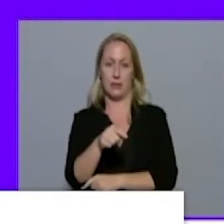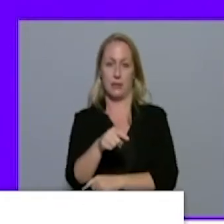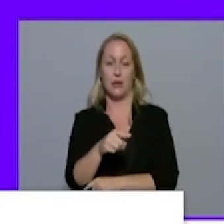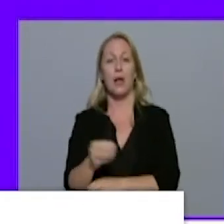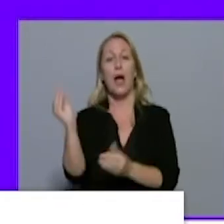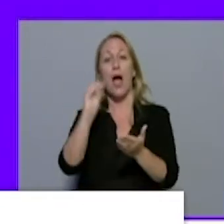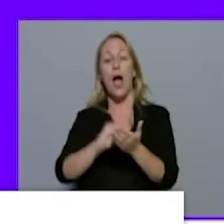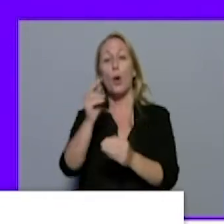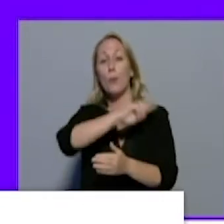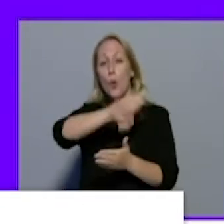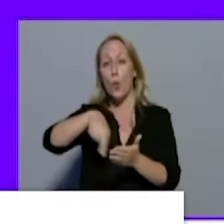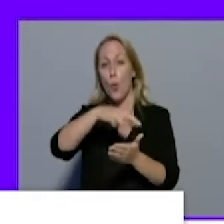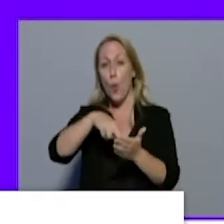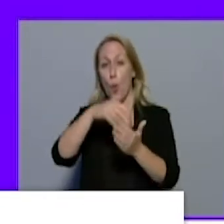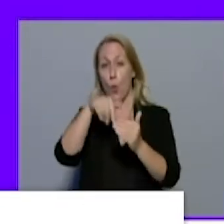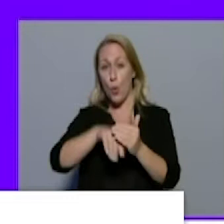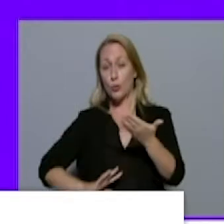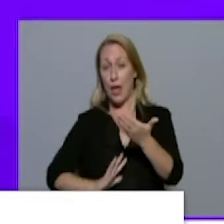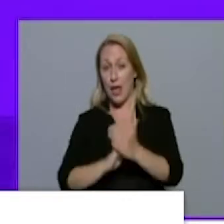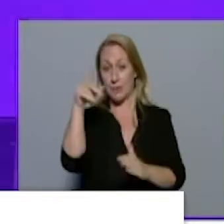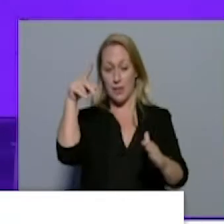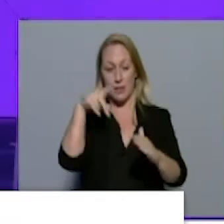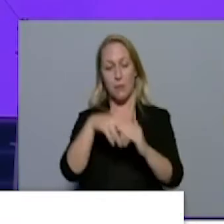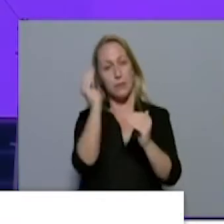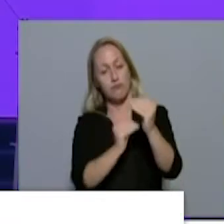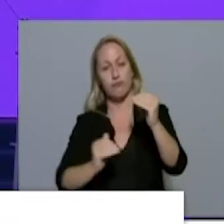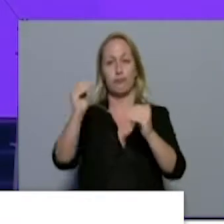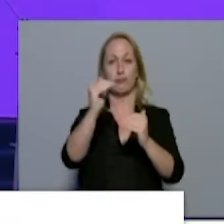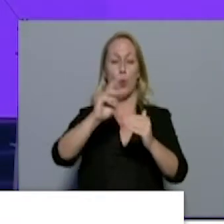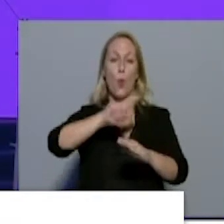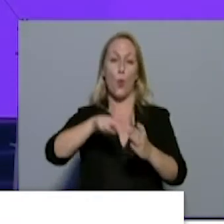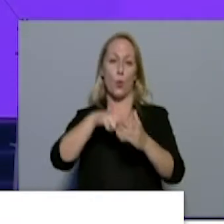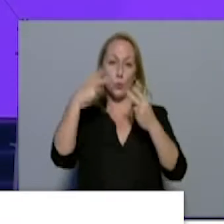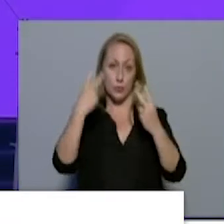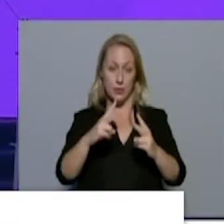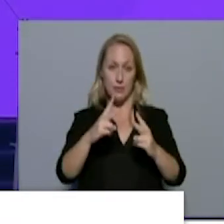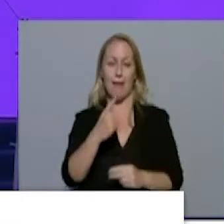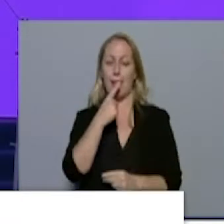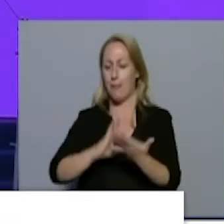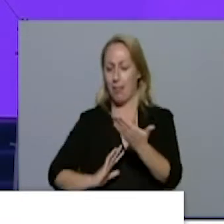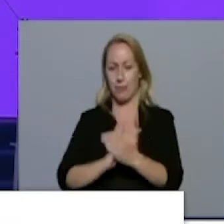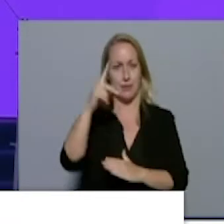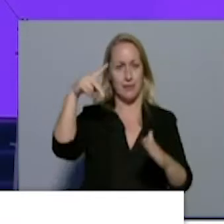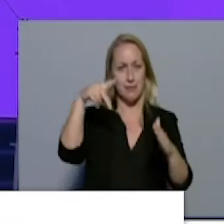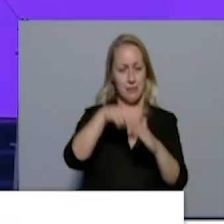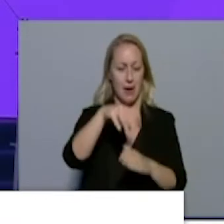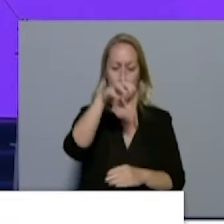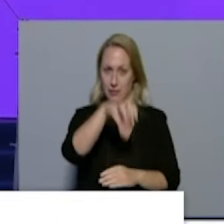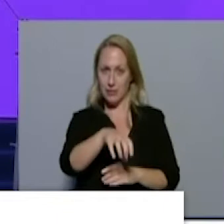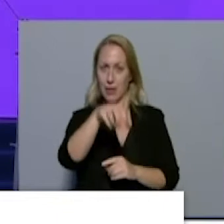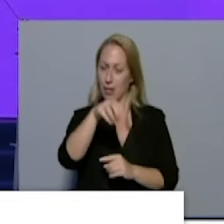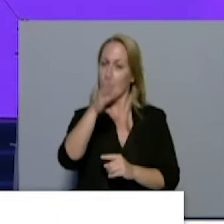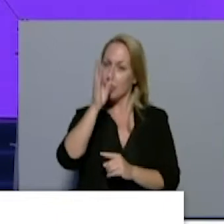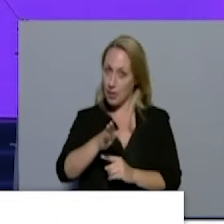Αναβαθμίζουμε το ρόλο της αναπτυξιακής τράπεζας. Η αναπτυξιακή τράπεζα θα μπορεί πλέον αφενός